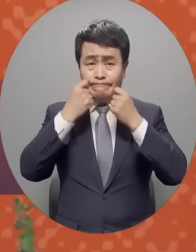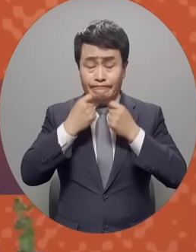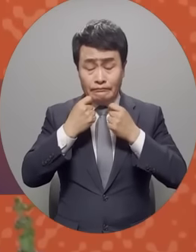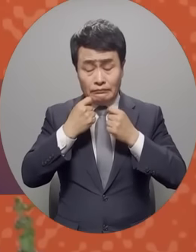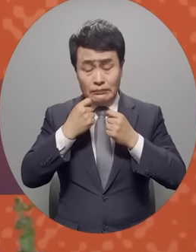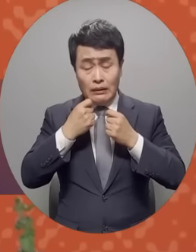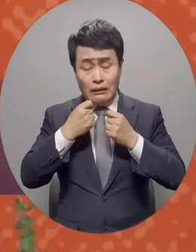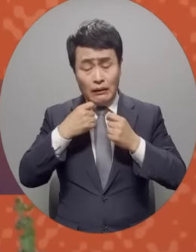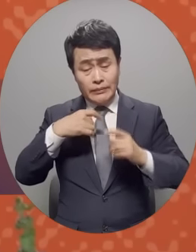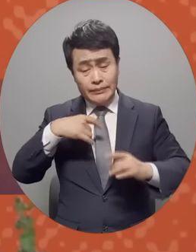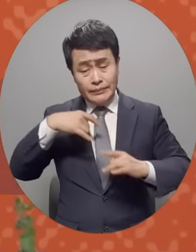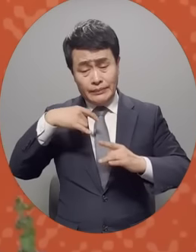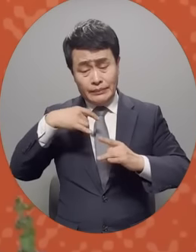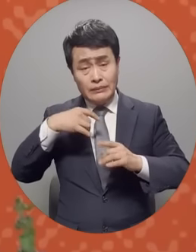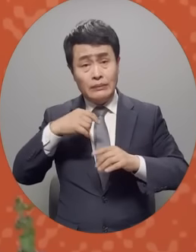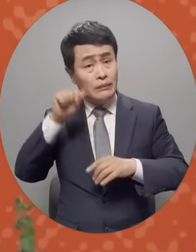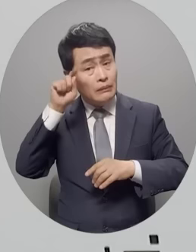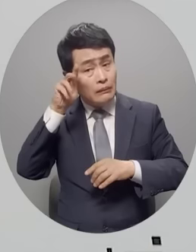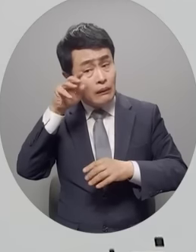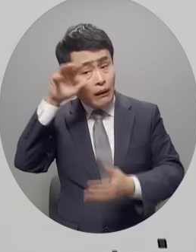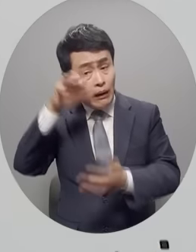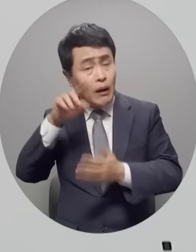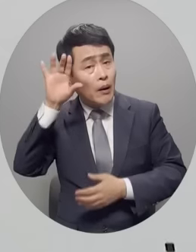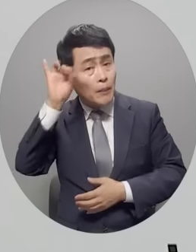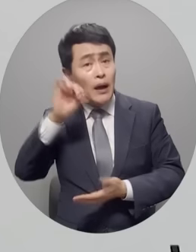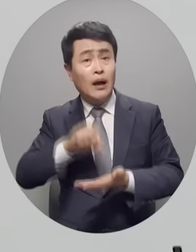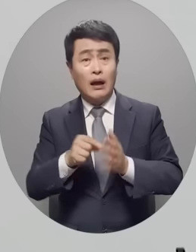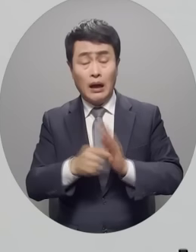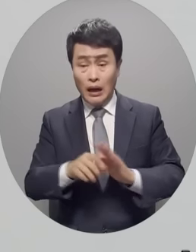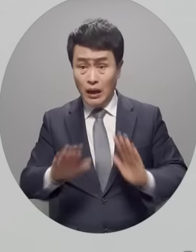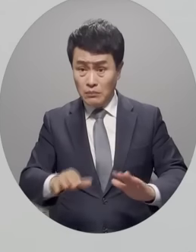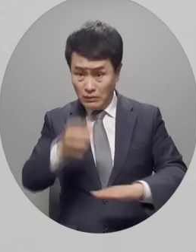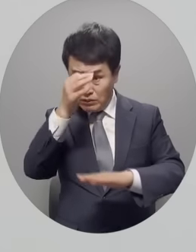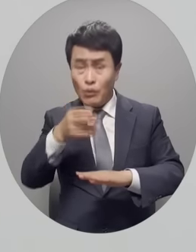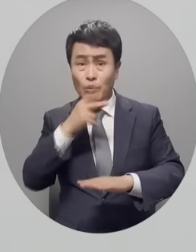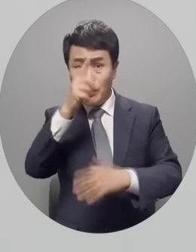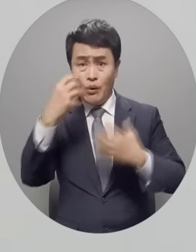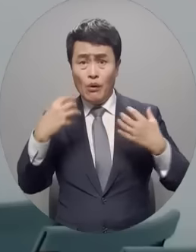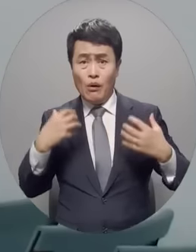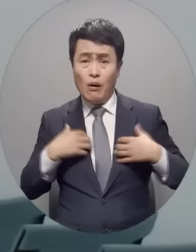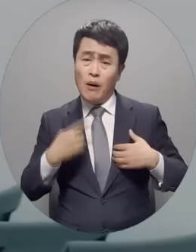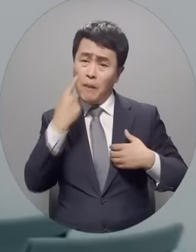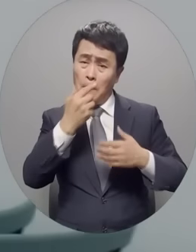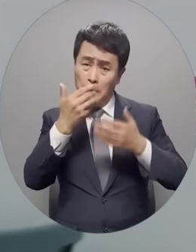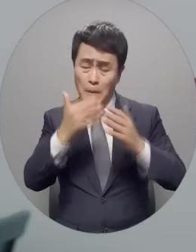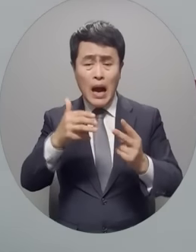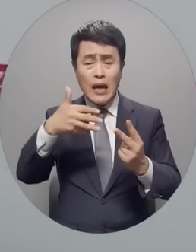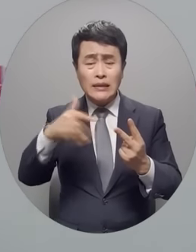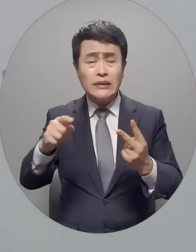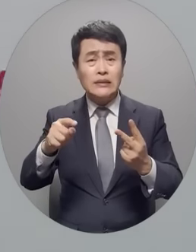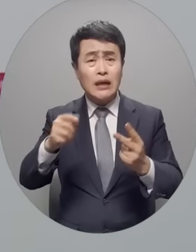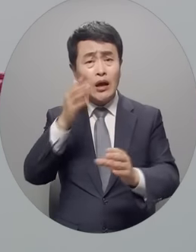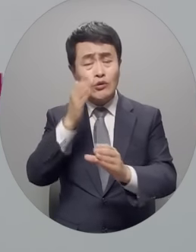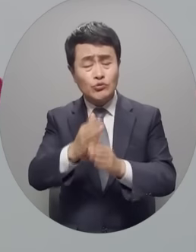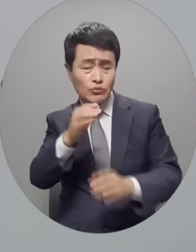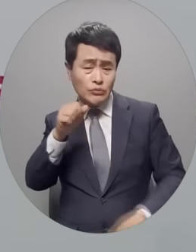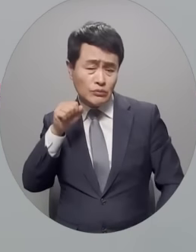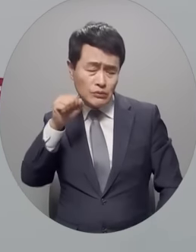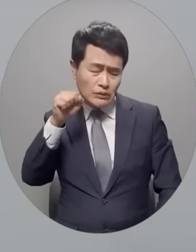100일가량 된 것 같습니다. 일말의 사과조차 없는 정부. 막말을 일삼는 2차 가해자들을 상대로 투쟁한